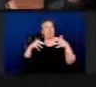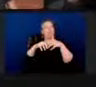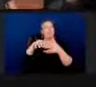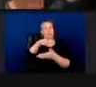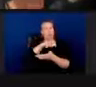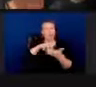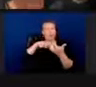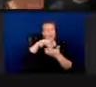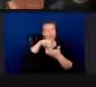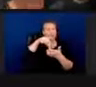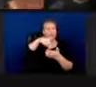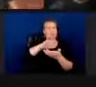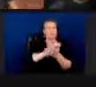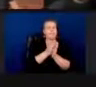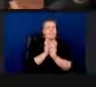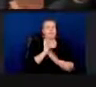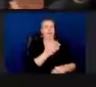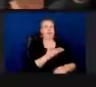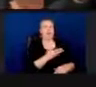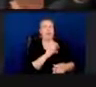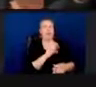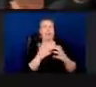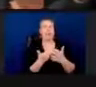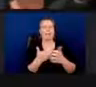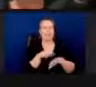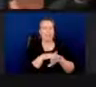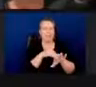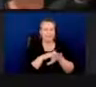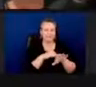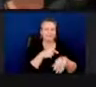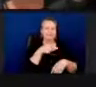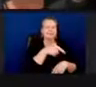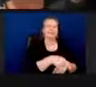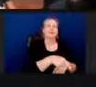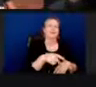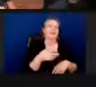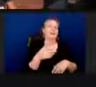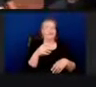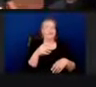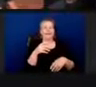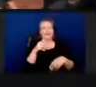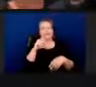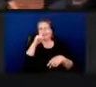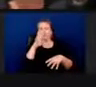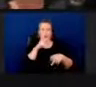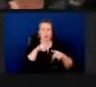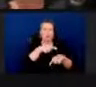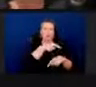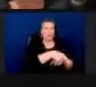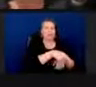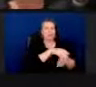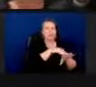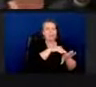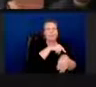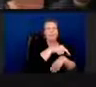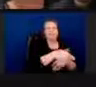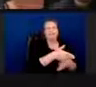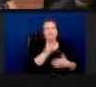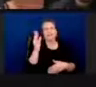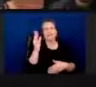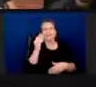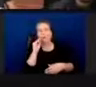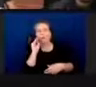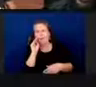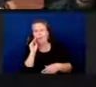حيوان أو مجسم حيوان، وهذا شيء رائع للغاية.